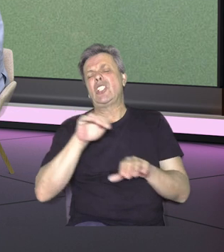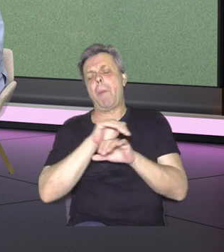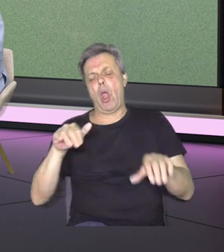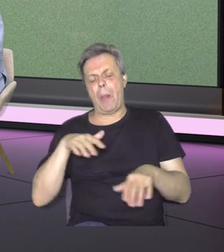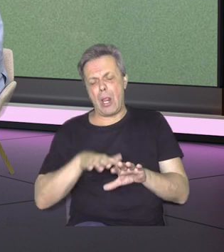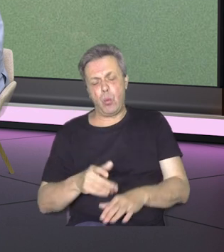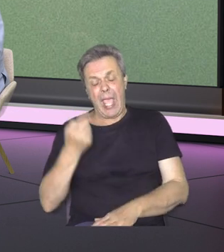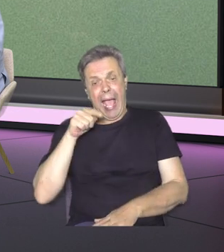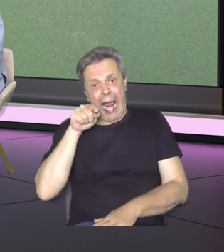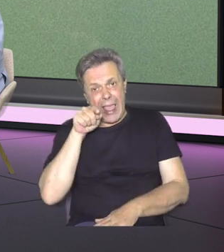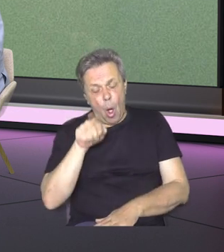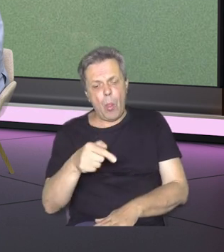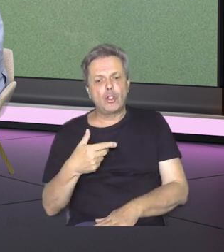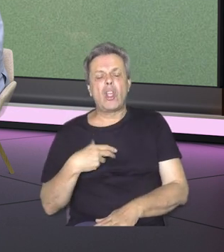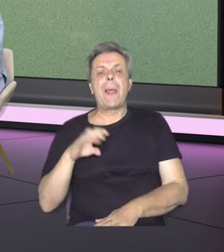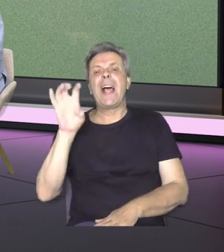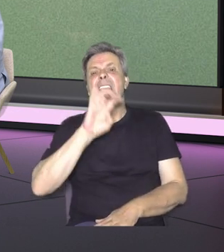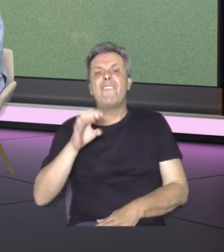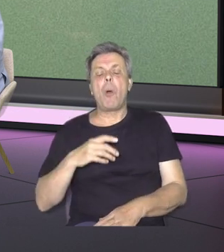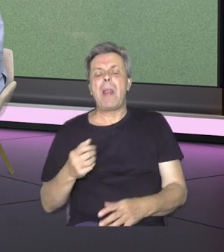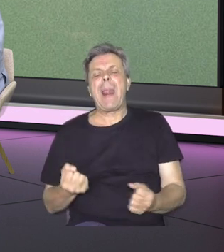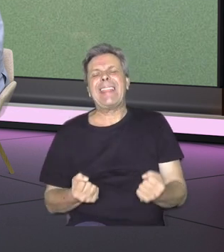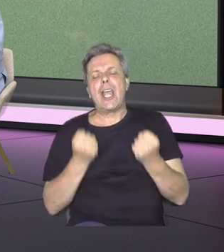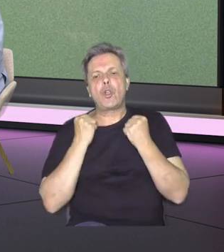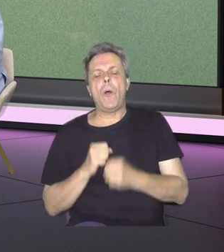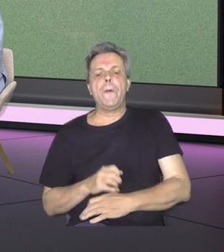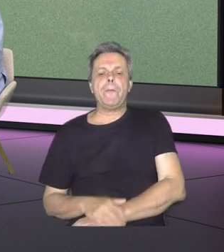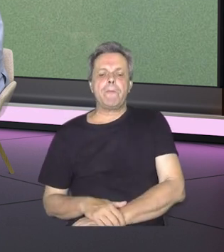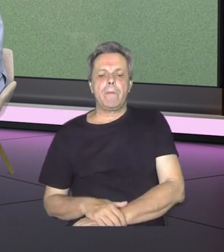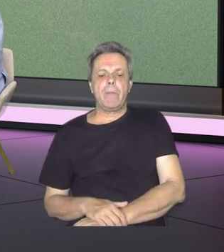1.300.000.000. Ali ono što je za nas Evropljane malo teško,